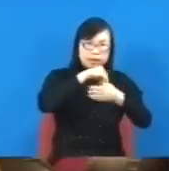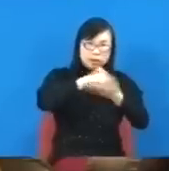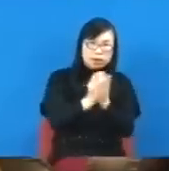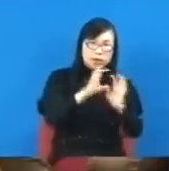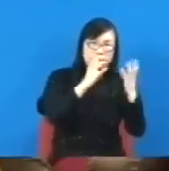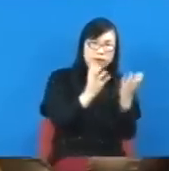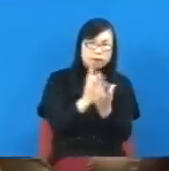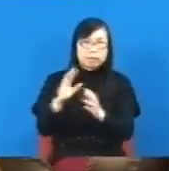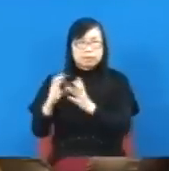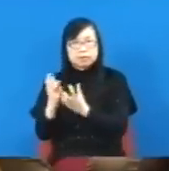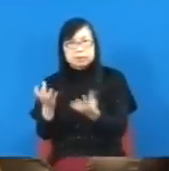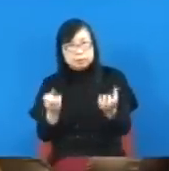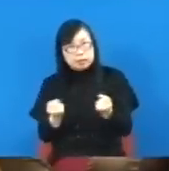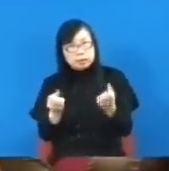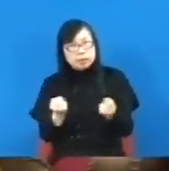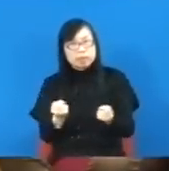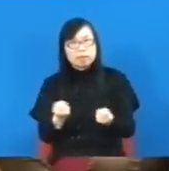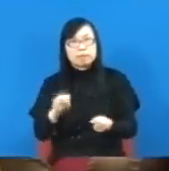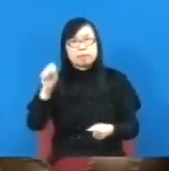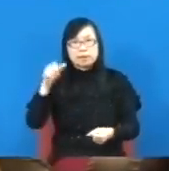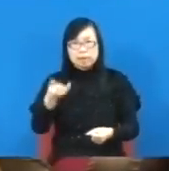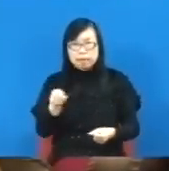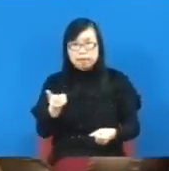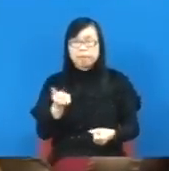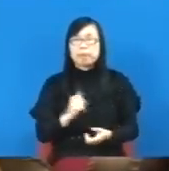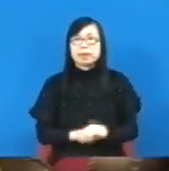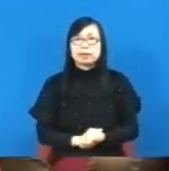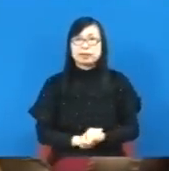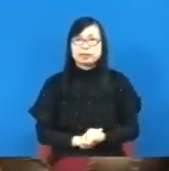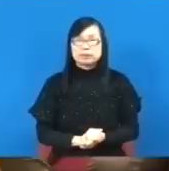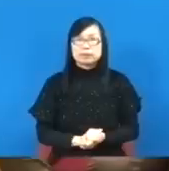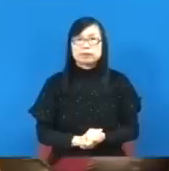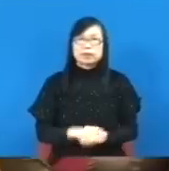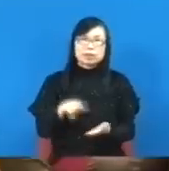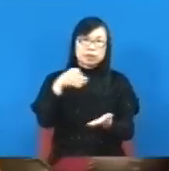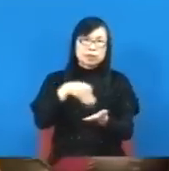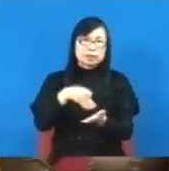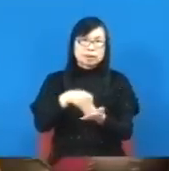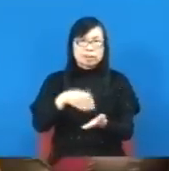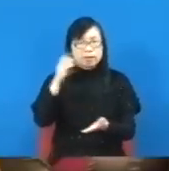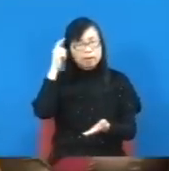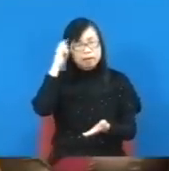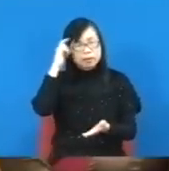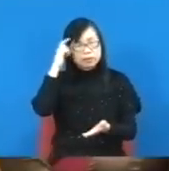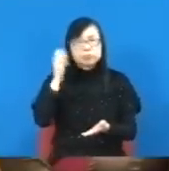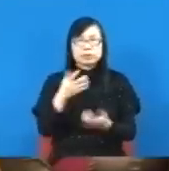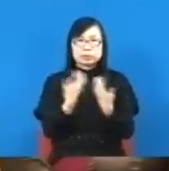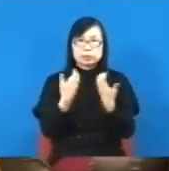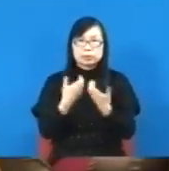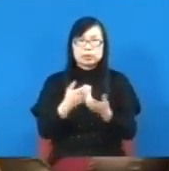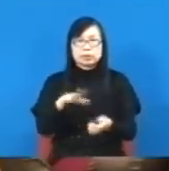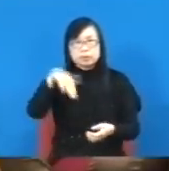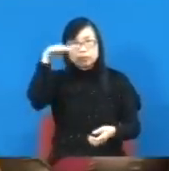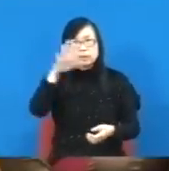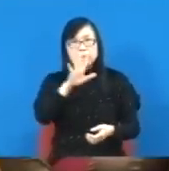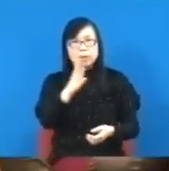可以接受咯？ 嚇， 咁都係一個。一個值得即係一個參考嘅數字嚟咯，有啲高達